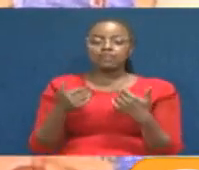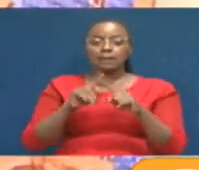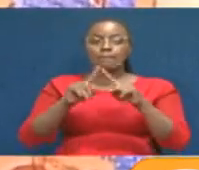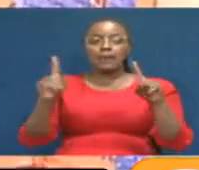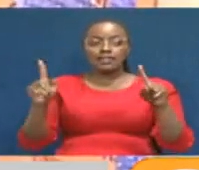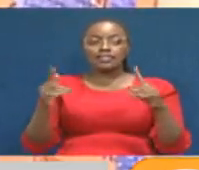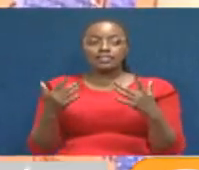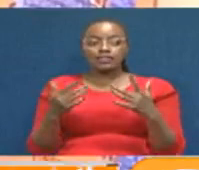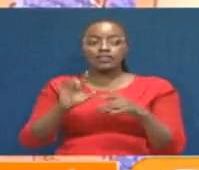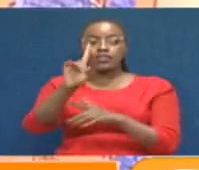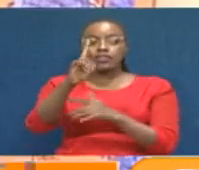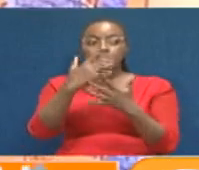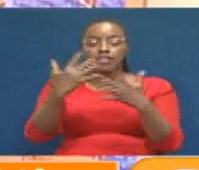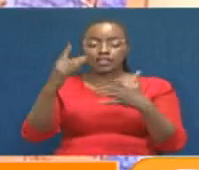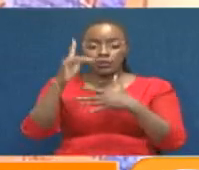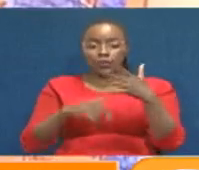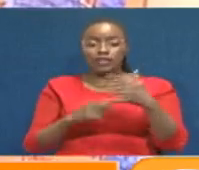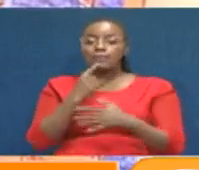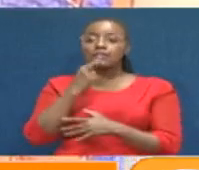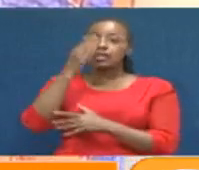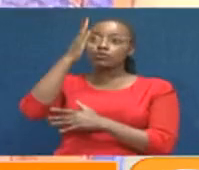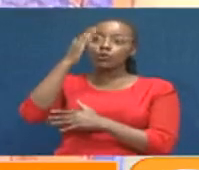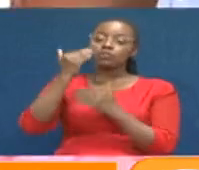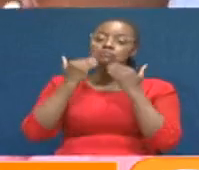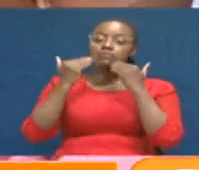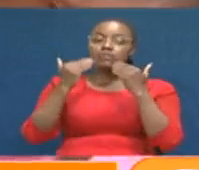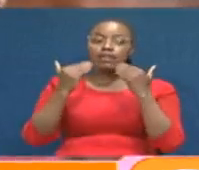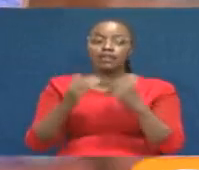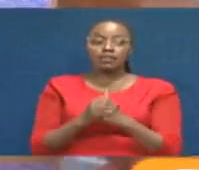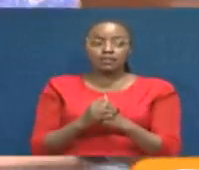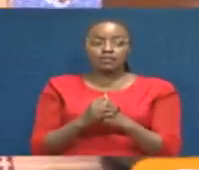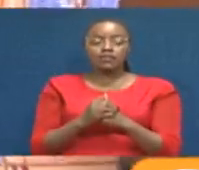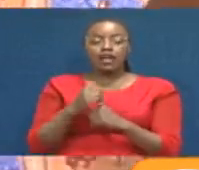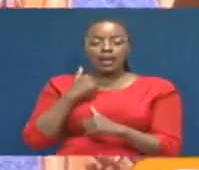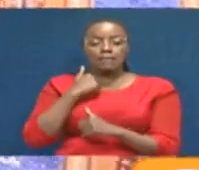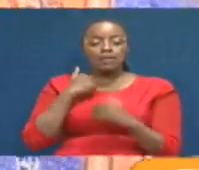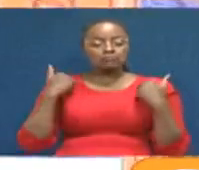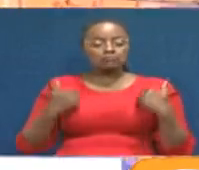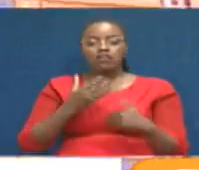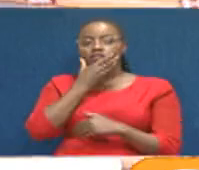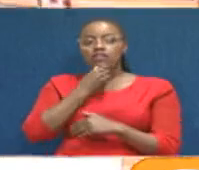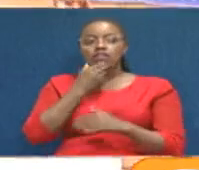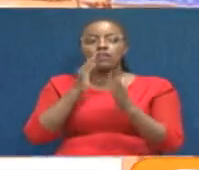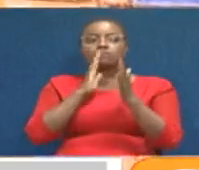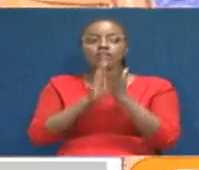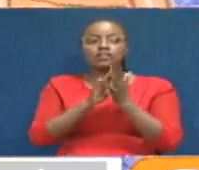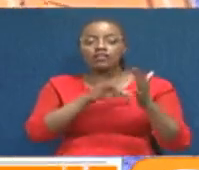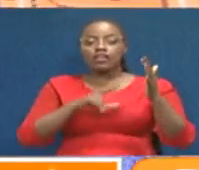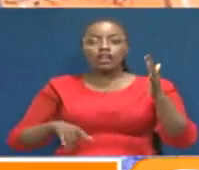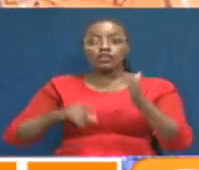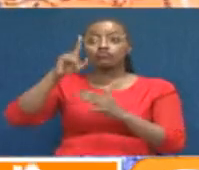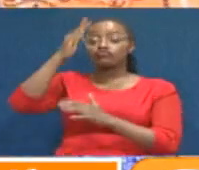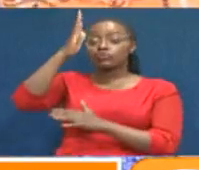lakini kitu ya kwanza namwambia Mungu asanti. Well, as a father, I praise the Lord